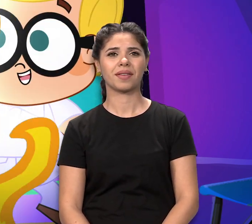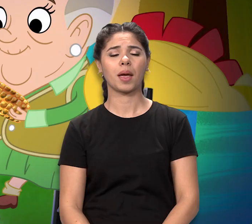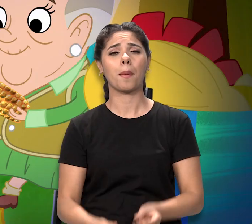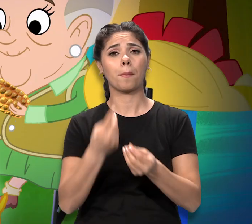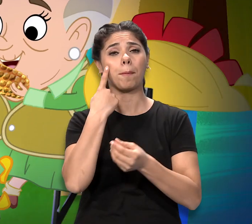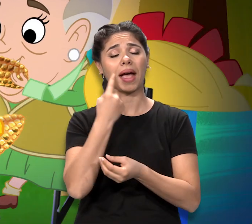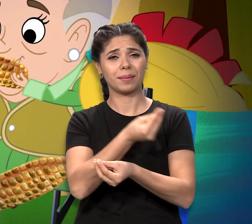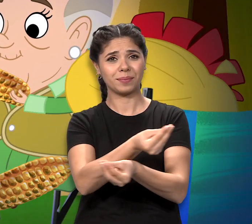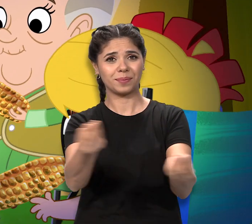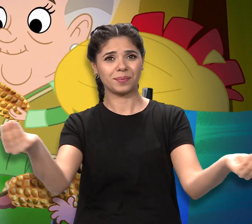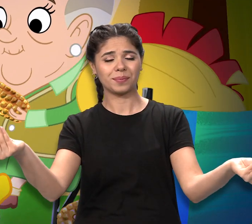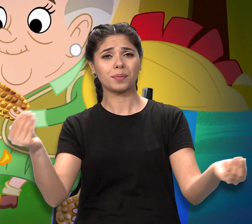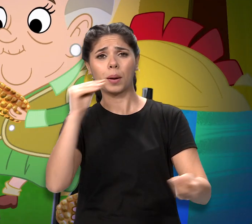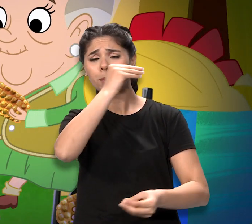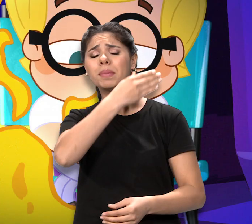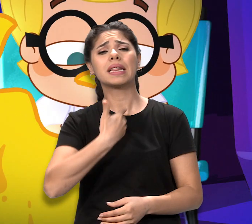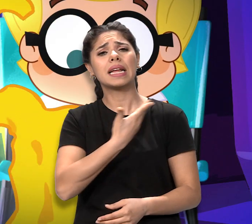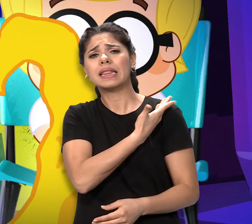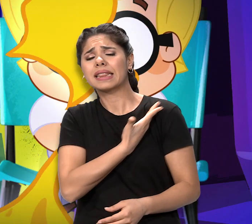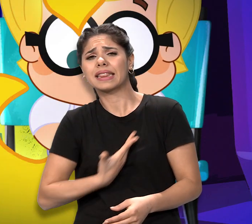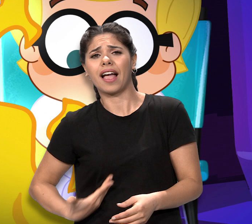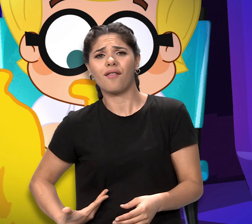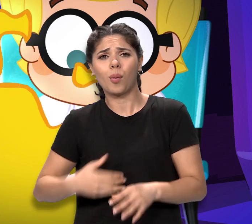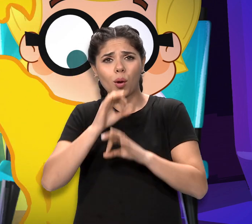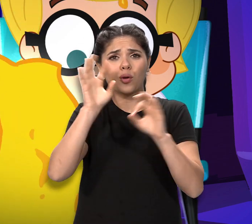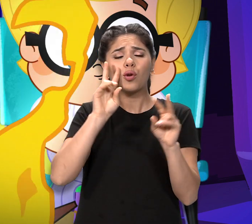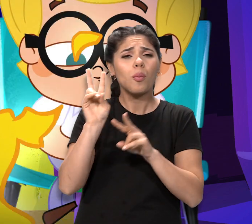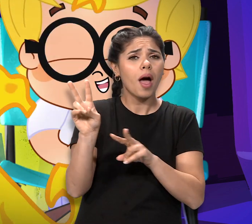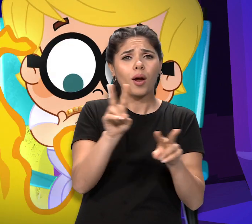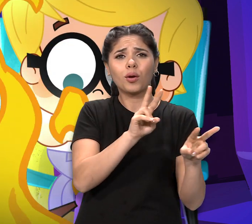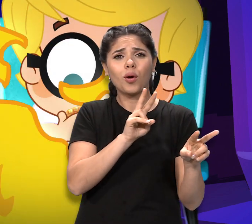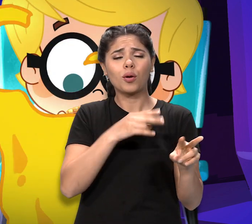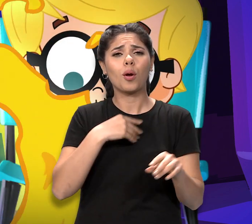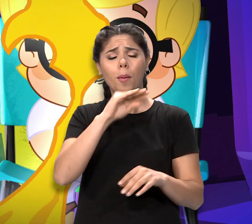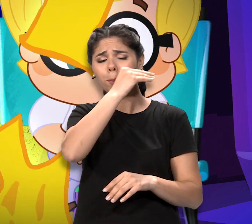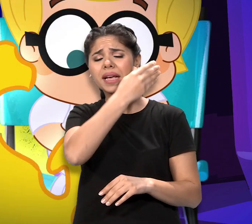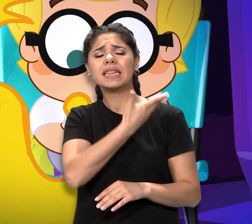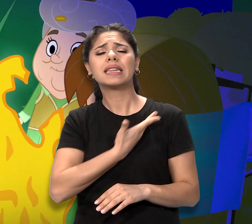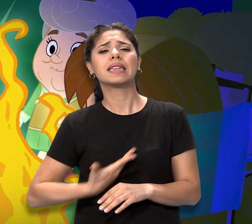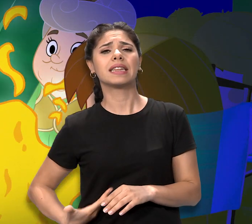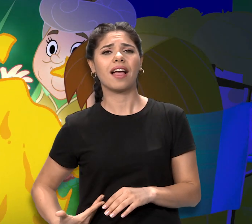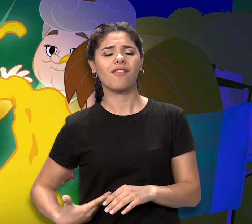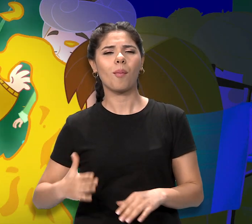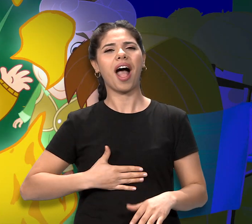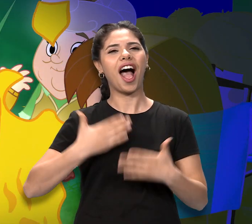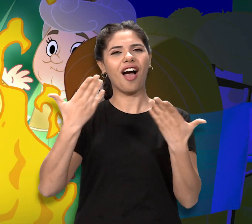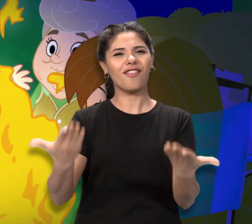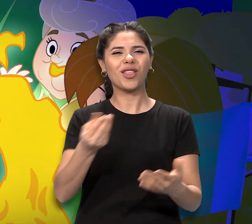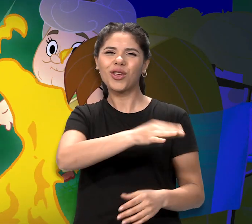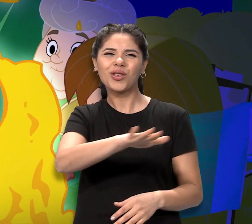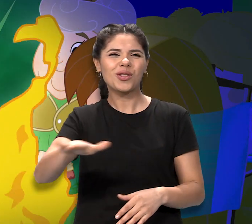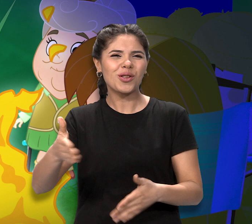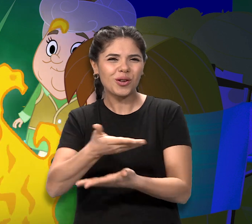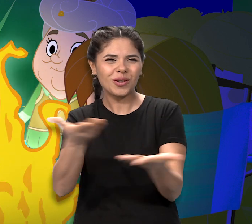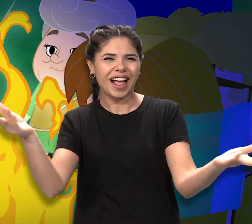Alın bakalım. Bayılırım Mısır'a. Nefis görünüyor. Bayılırım Mısır'a. Afiyet olsun